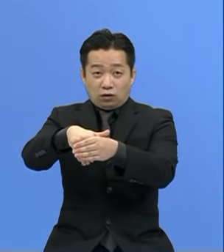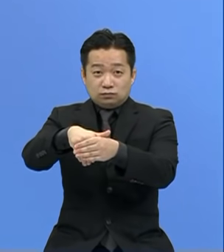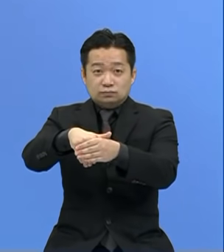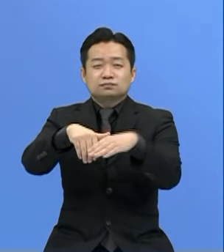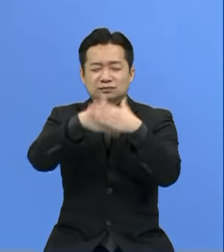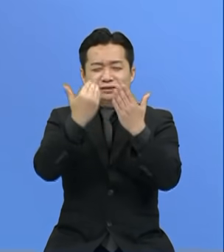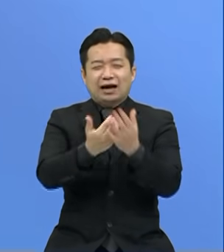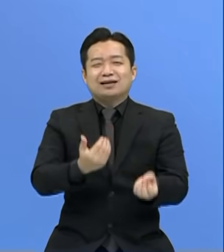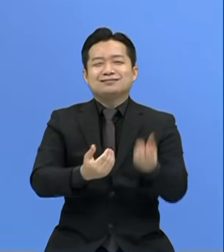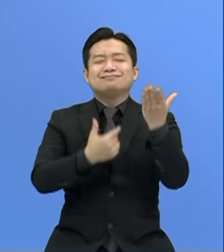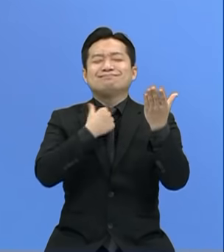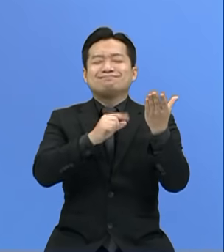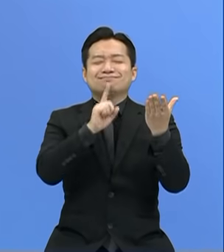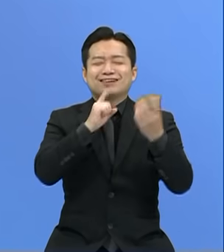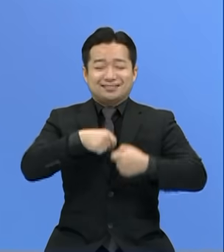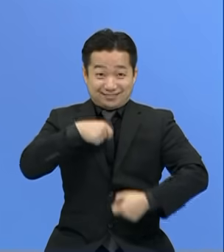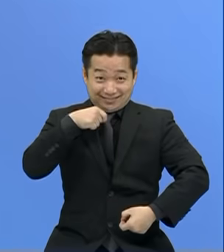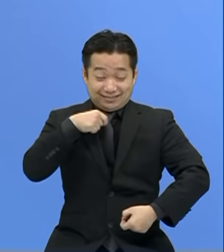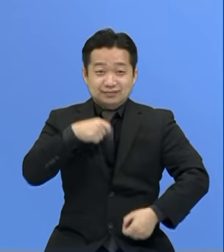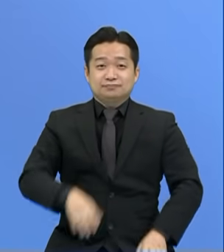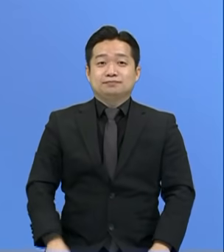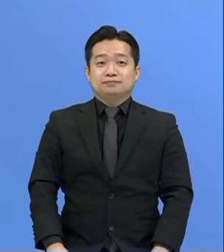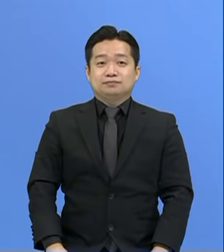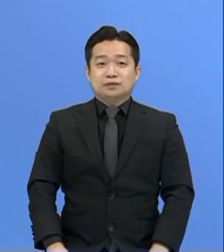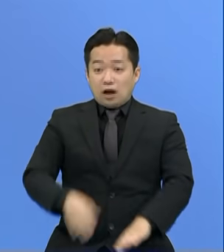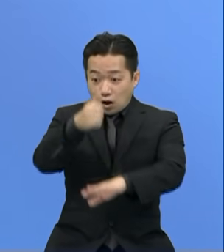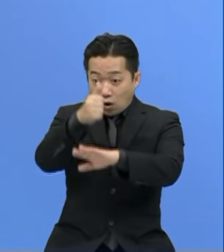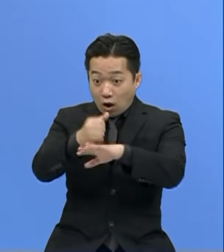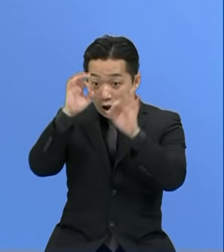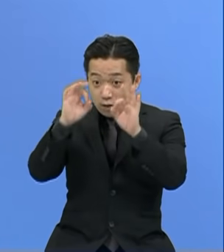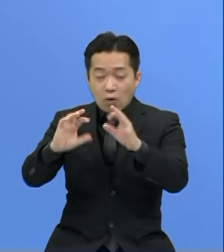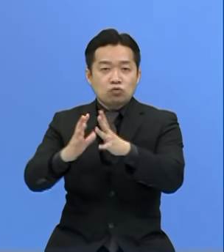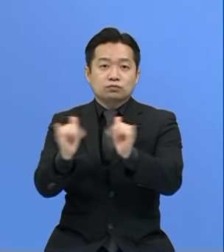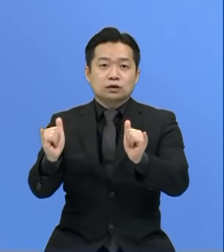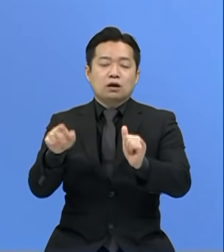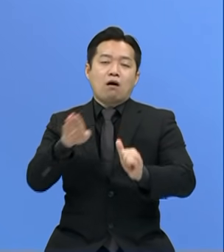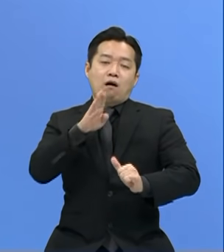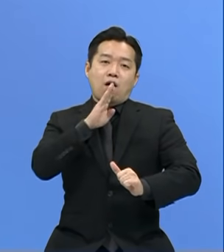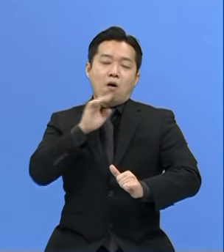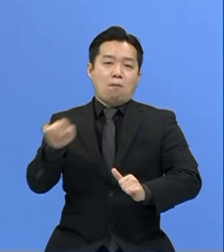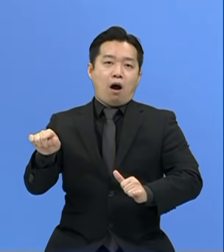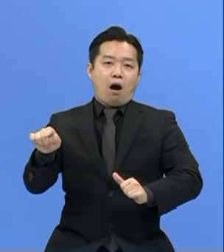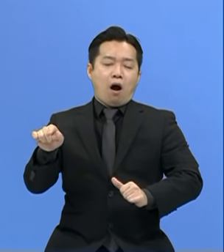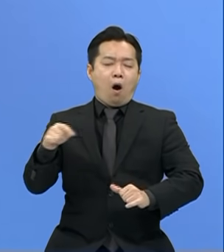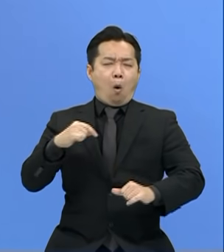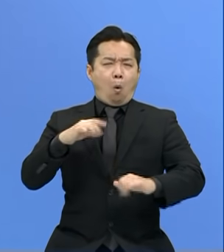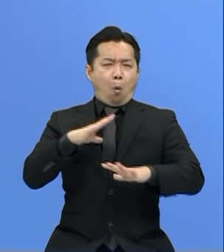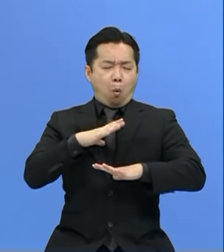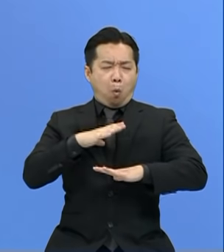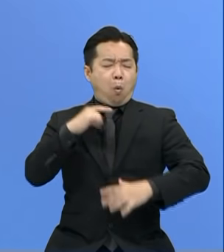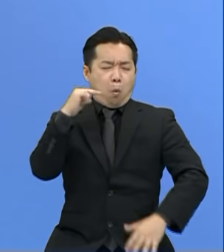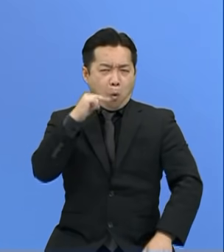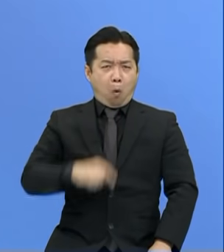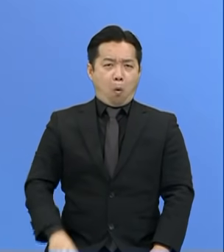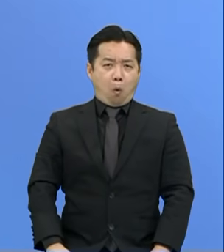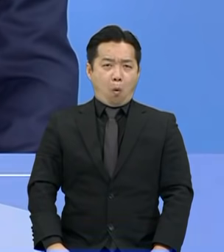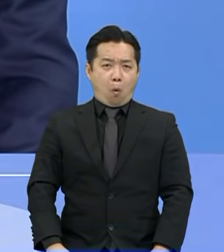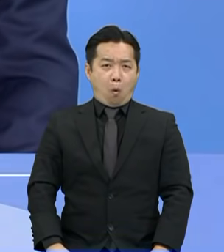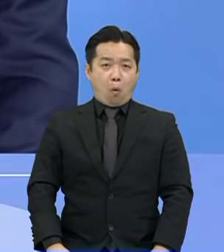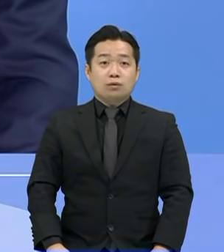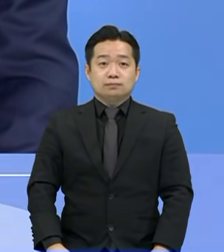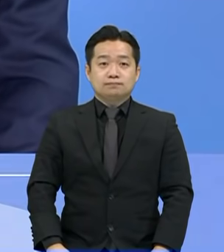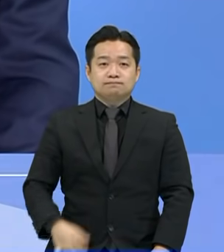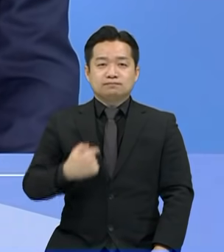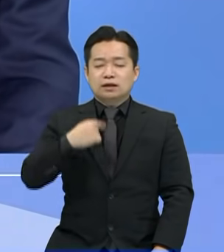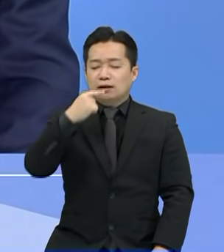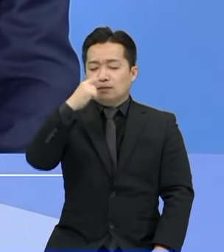한데 제가 그걸 보고 사실은 정말 국민들은 무서운 존재다 이런 생각을 했습니다. 교만하지